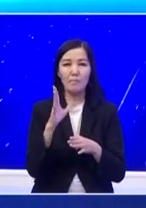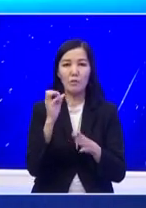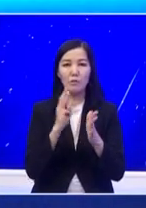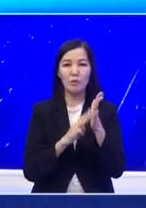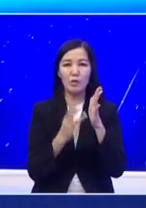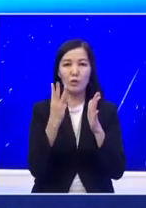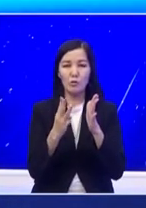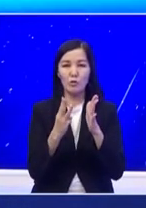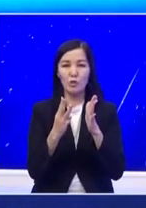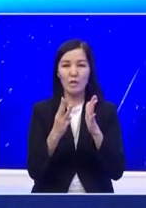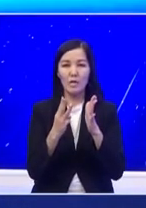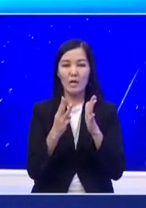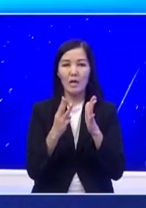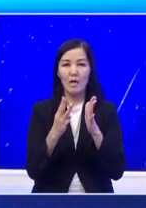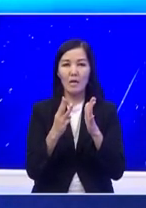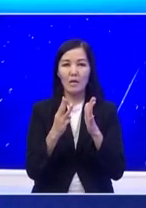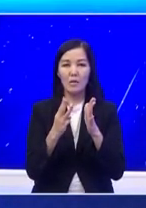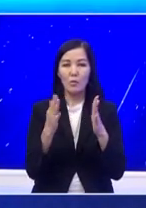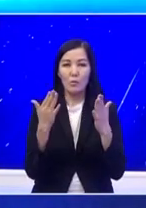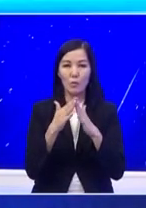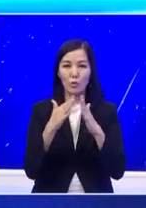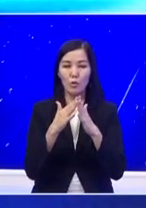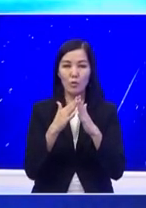2583. Симптомсыз үй бақылауында